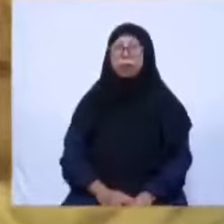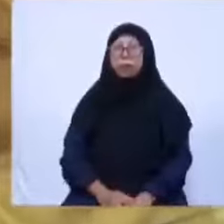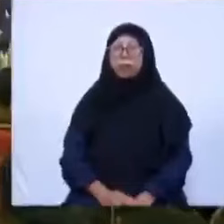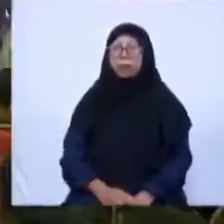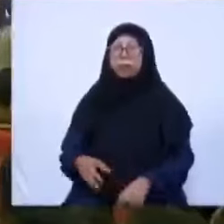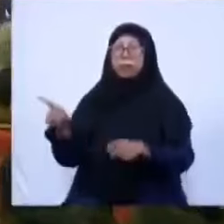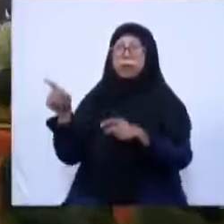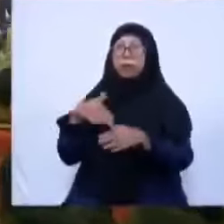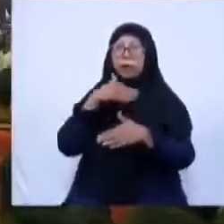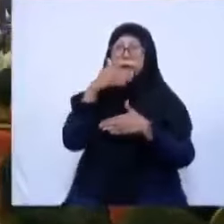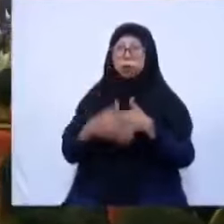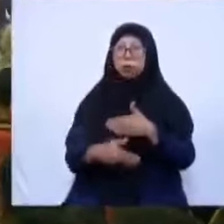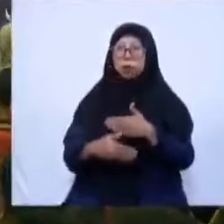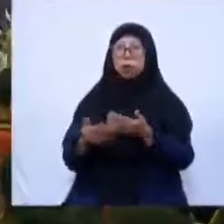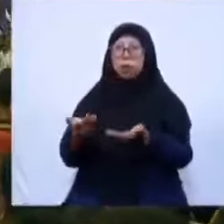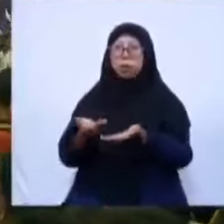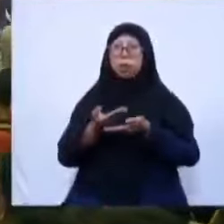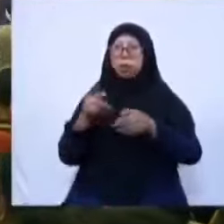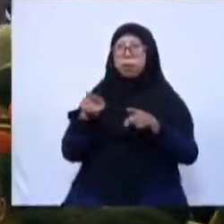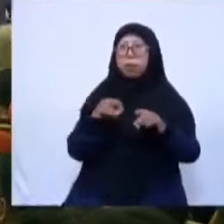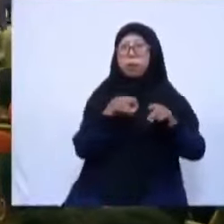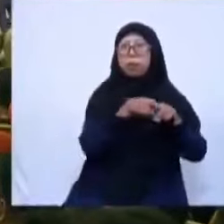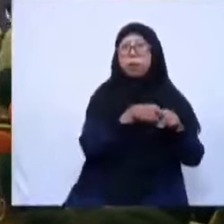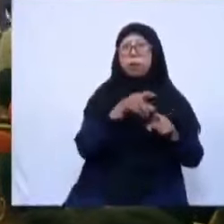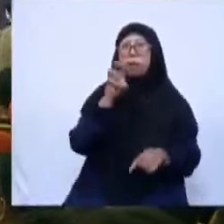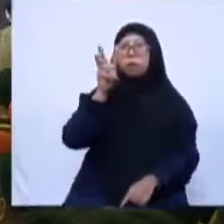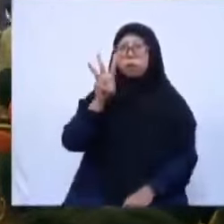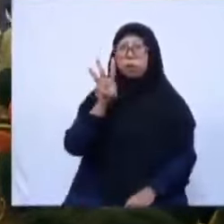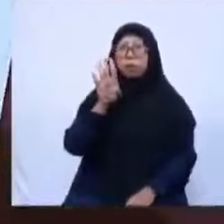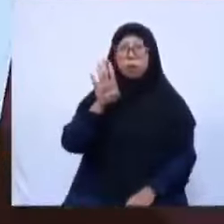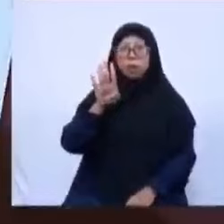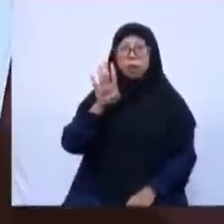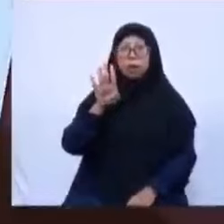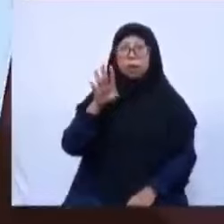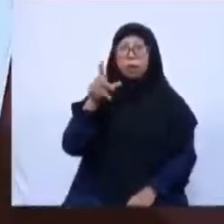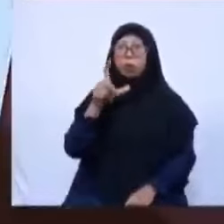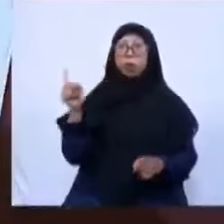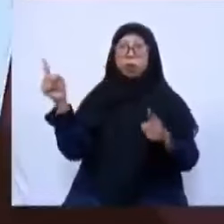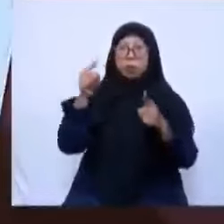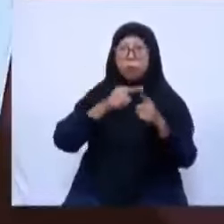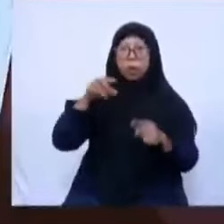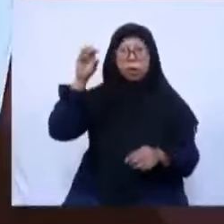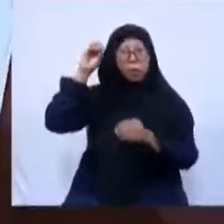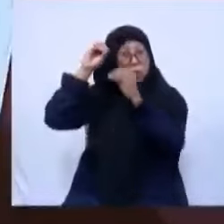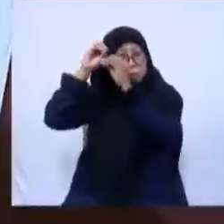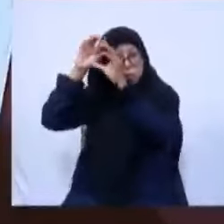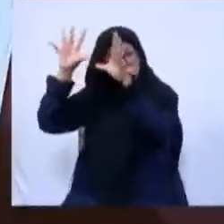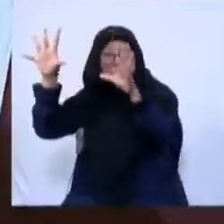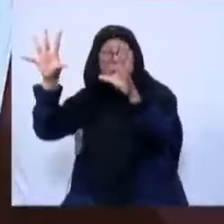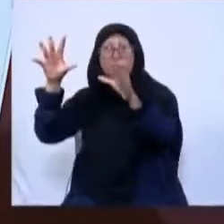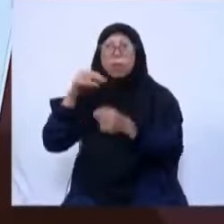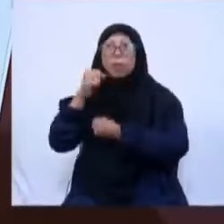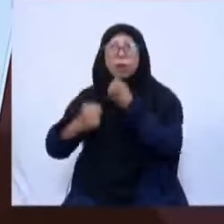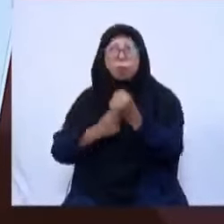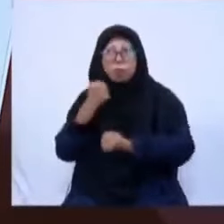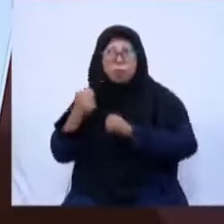Dan selanjutnya kita akan minta kepada paslon nomor urut 4 untuk menyampaikan visi, misi, dan program kerjanya. Kepada